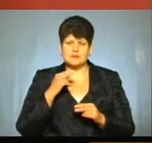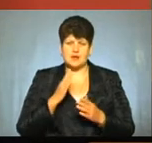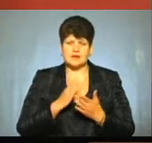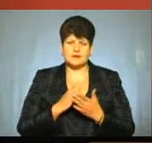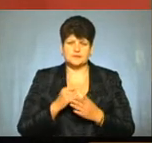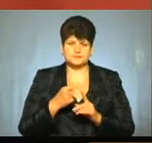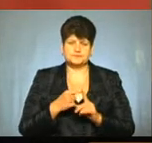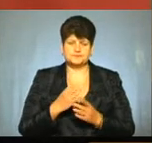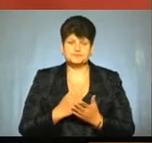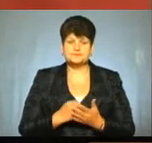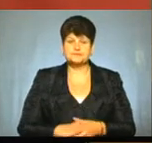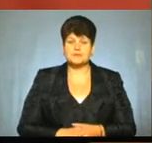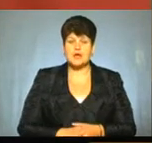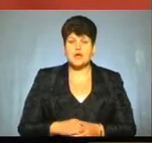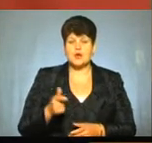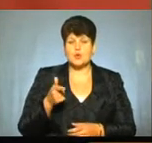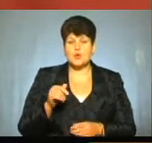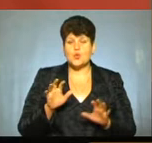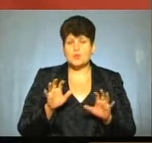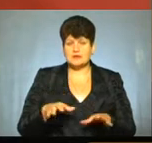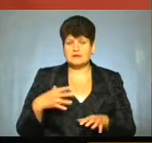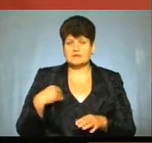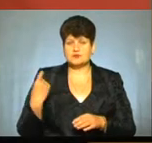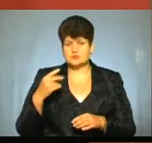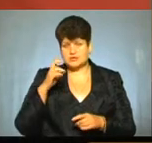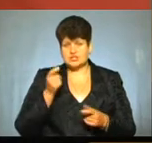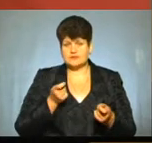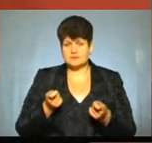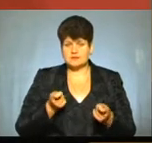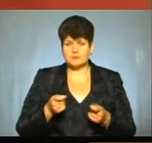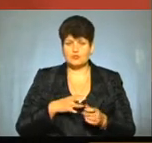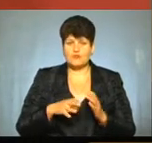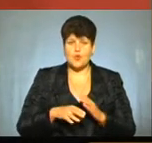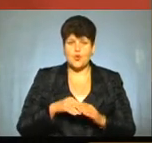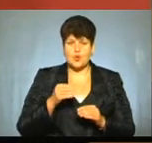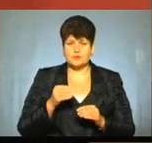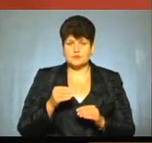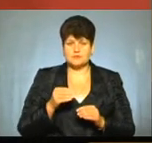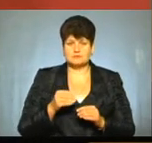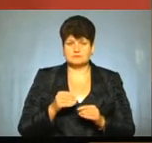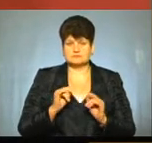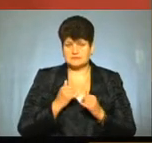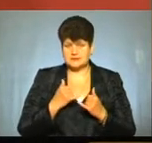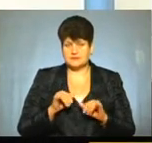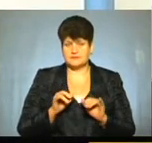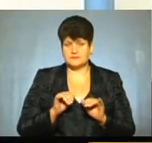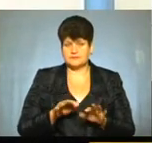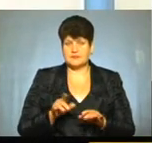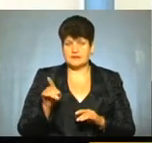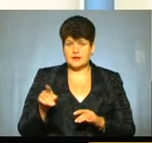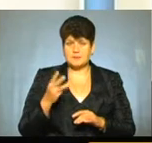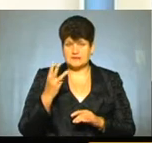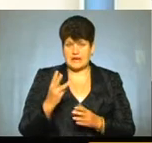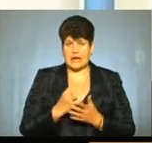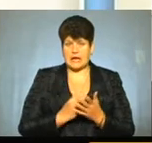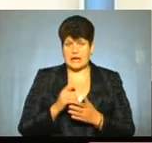буде мати. Знову ж таки, губернатор Львівської облдержадміністрації був обраний досить незвичним чином. Ми знаємо, що